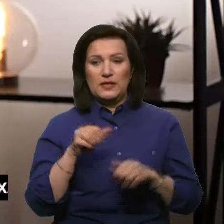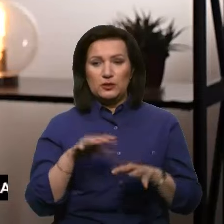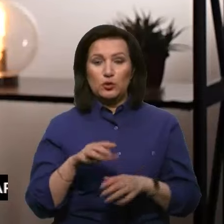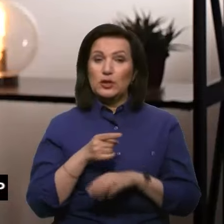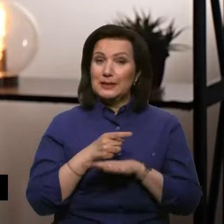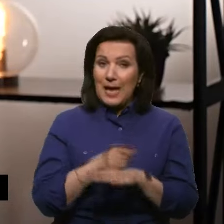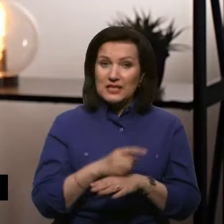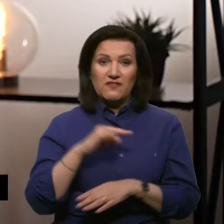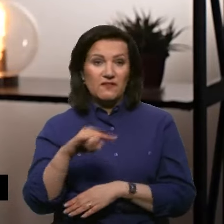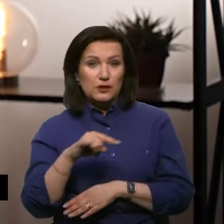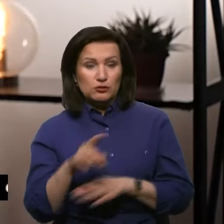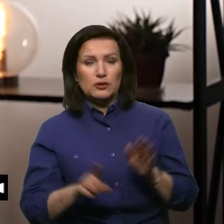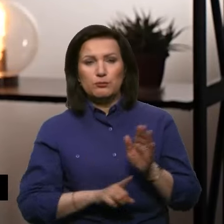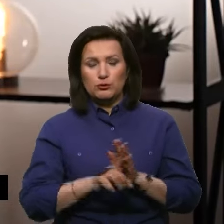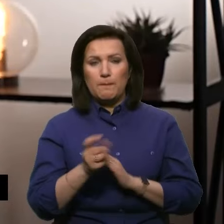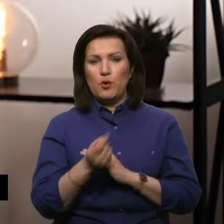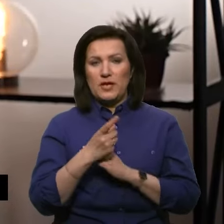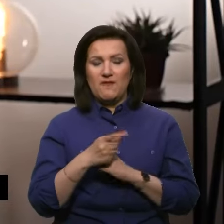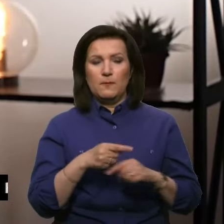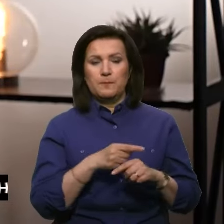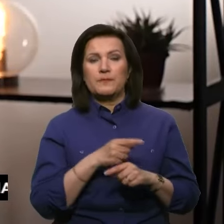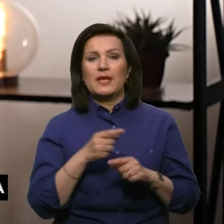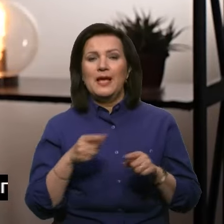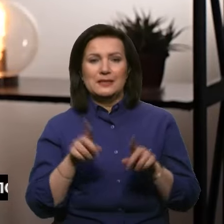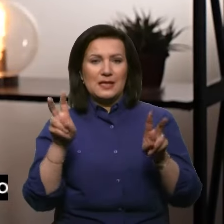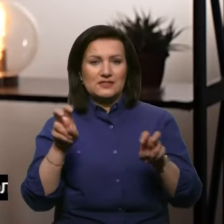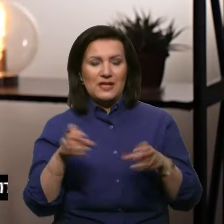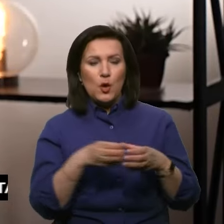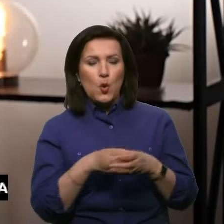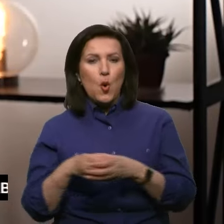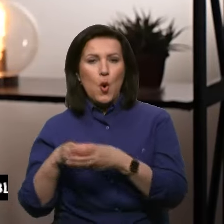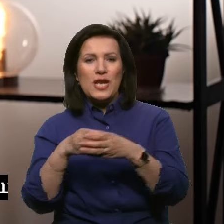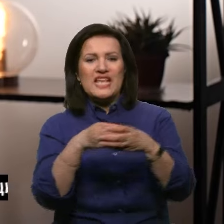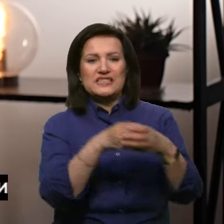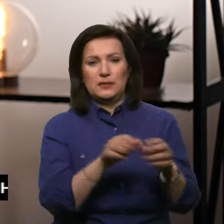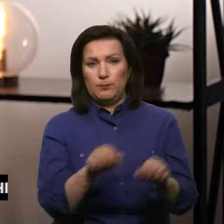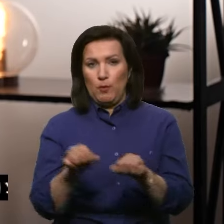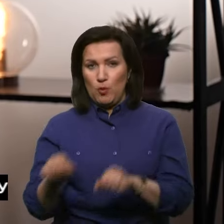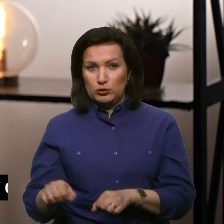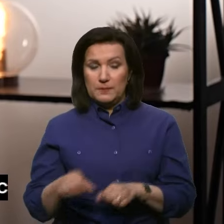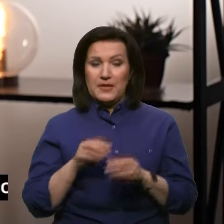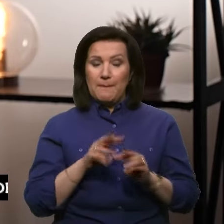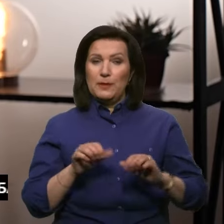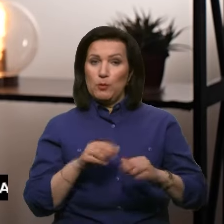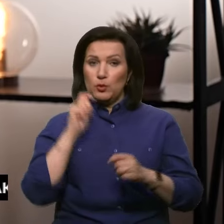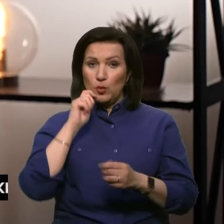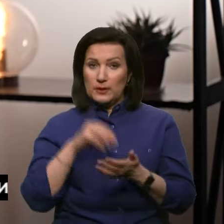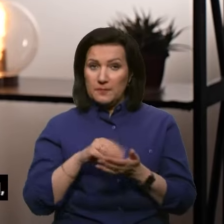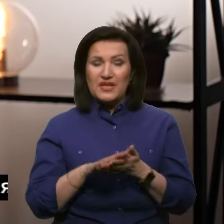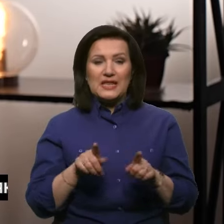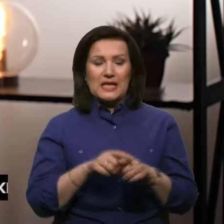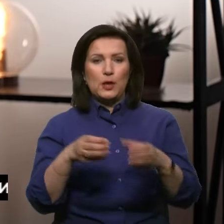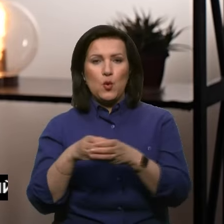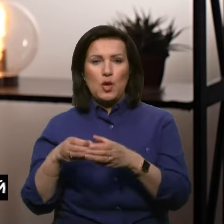щодо танків і винищувачів започаткувало появу в межах «Рамштайну» так званих коаліцій спроможностей. За даними Міноборони України, нині